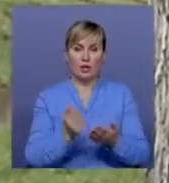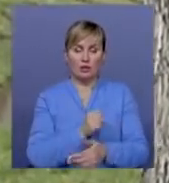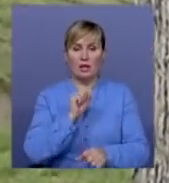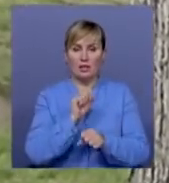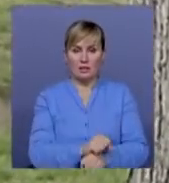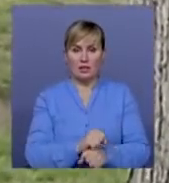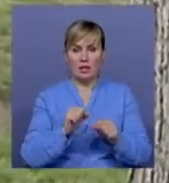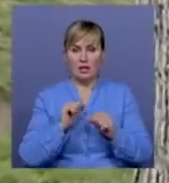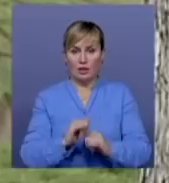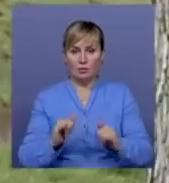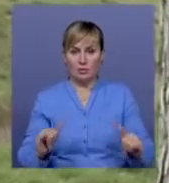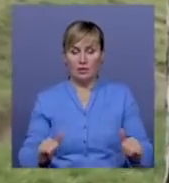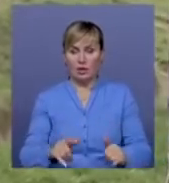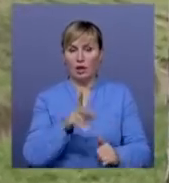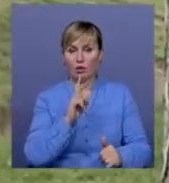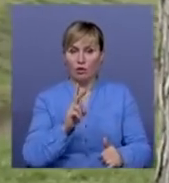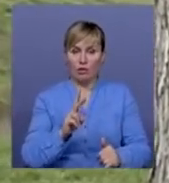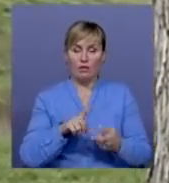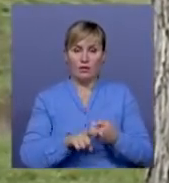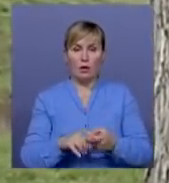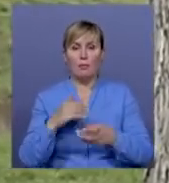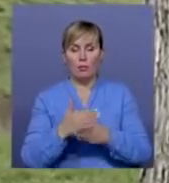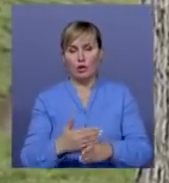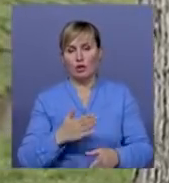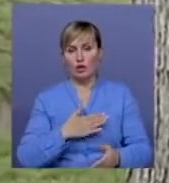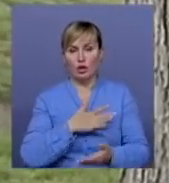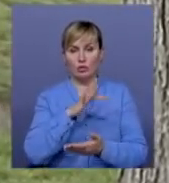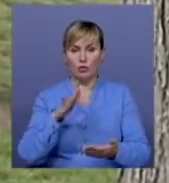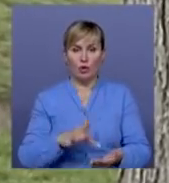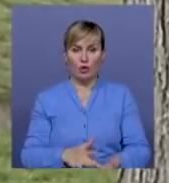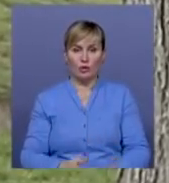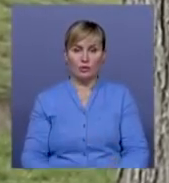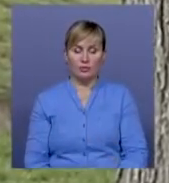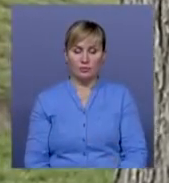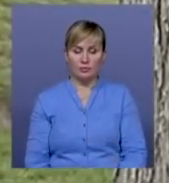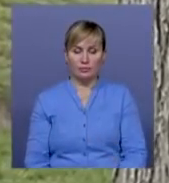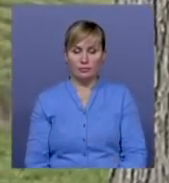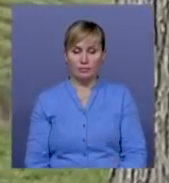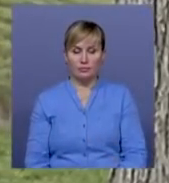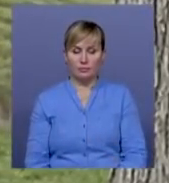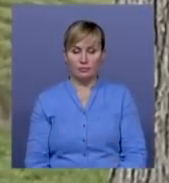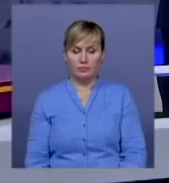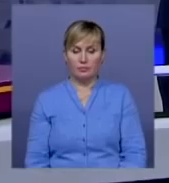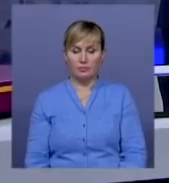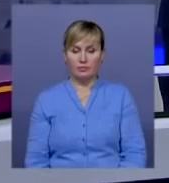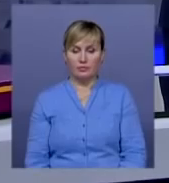остановить распространение COVID-19, поможет и нашему городу. Денис Земцов, Валерий Таубалдиев, телеканал